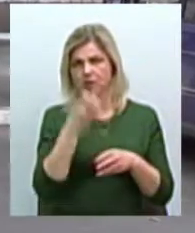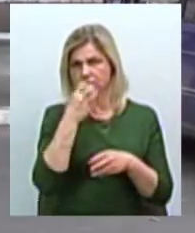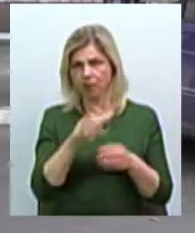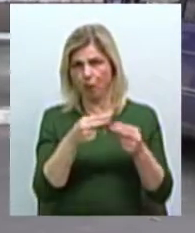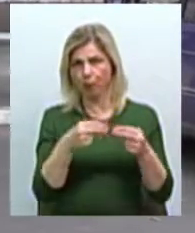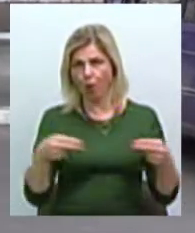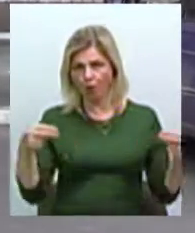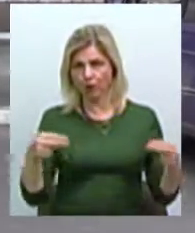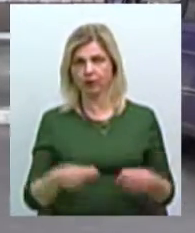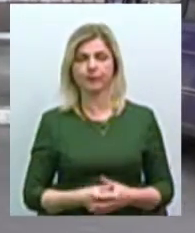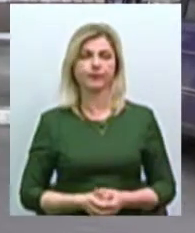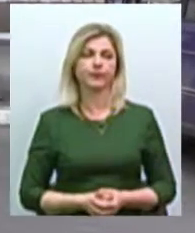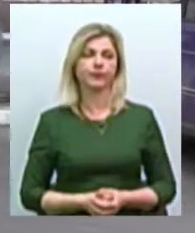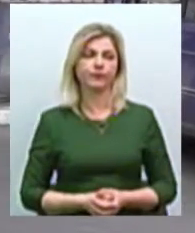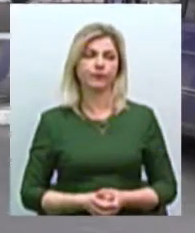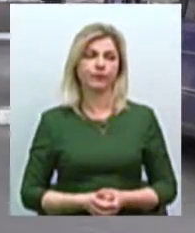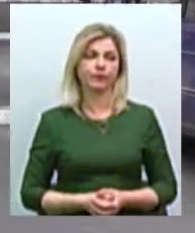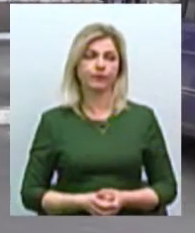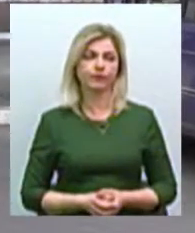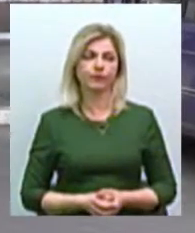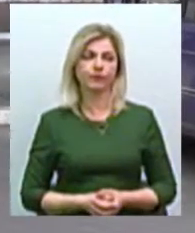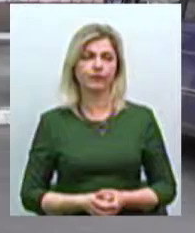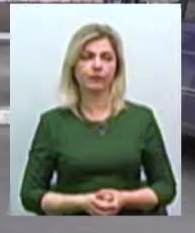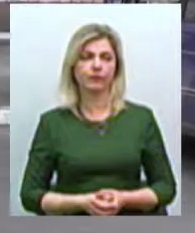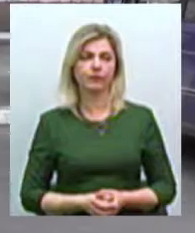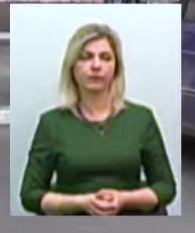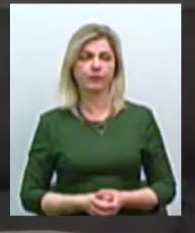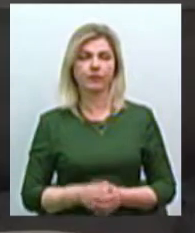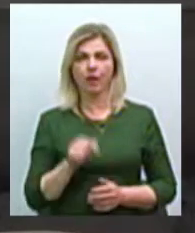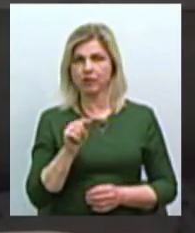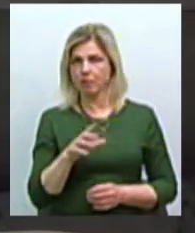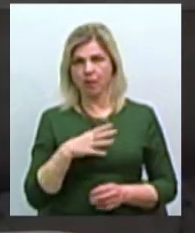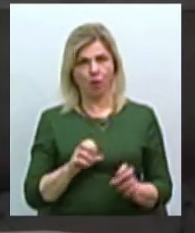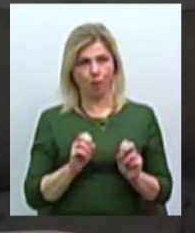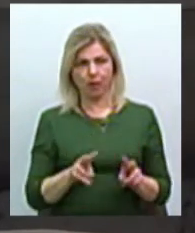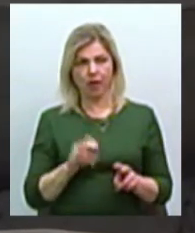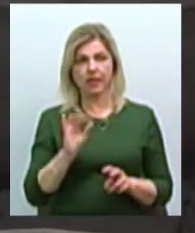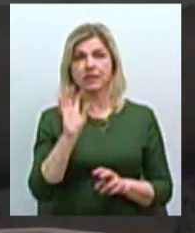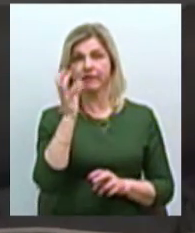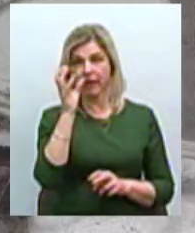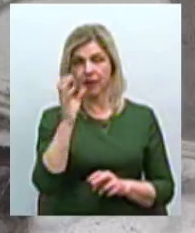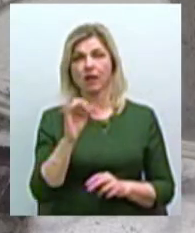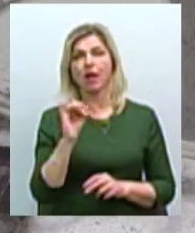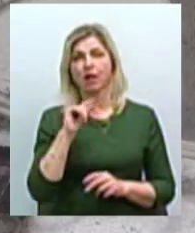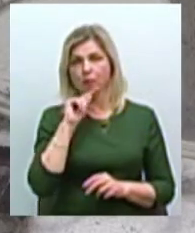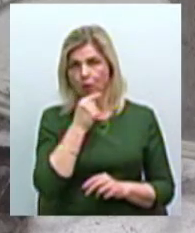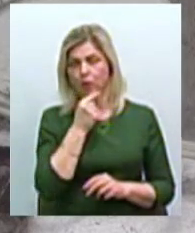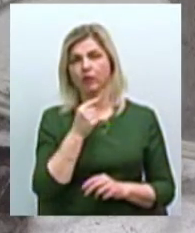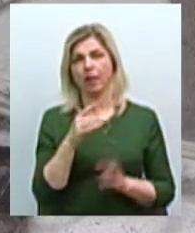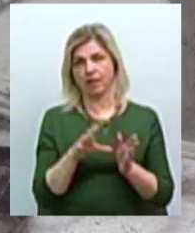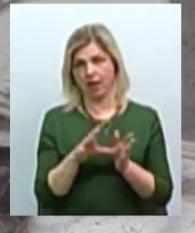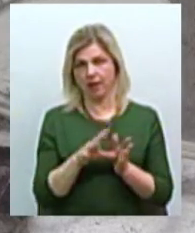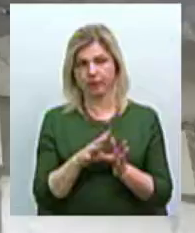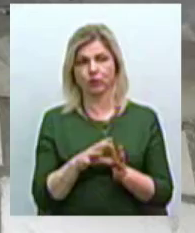розкальований провід. Тут перш за все це була безпека. А нові світильники дозволяють зекономити на